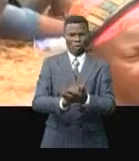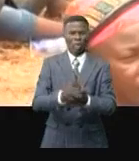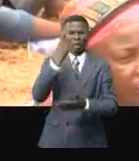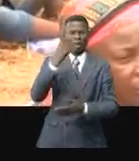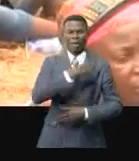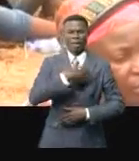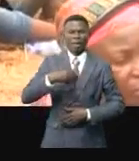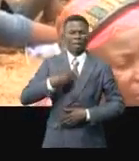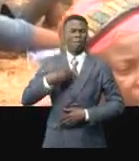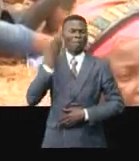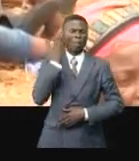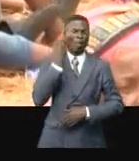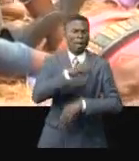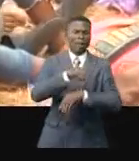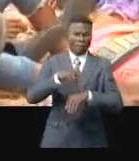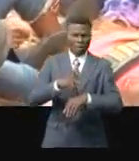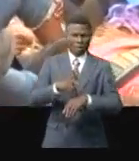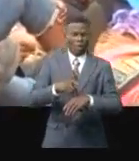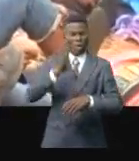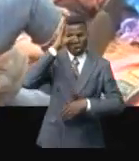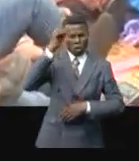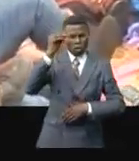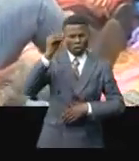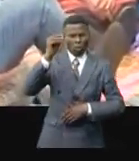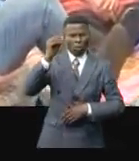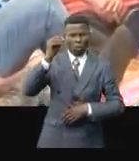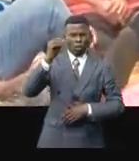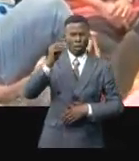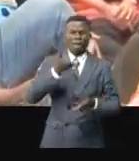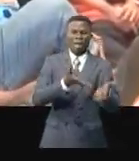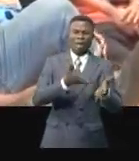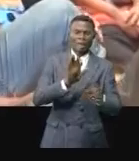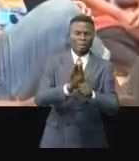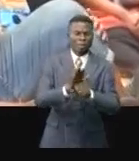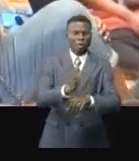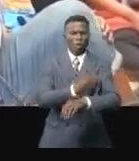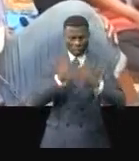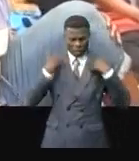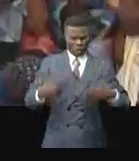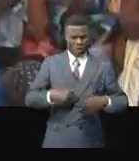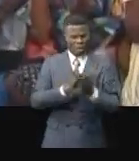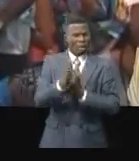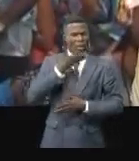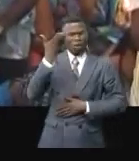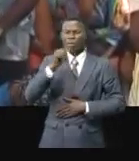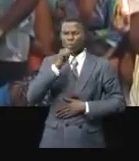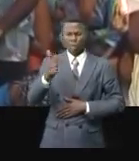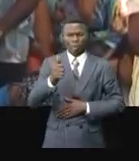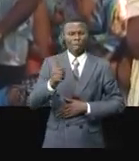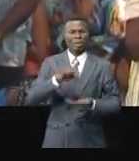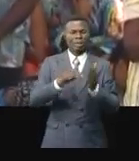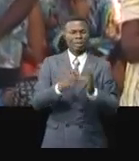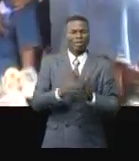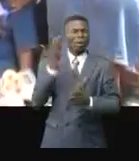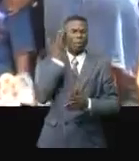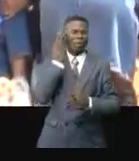s'est exprimé en constatant que l'homme prend beaucoup plus soin de sa croissance physique que spirituelle. Par ailleurs, il explique